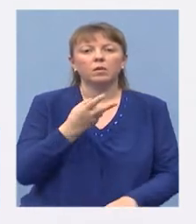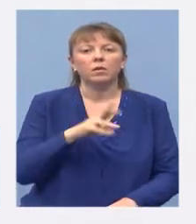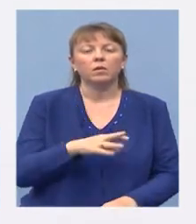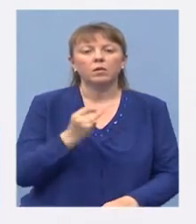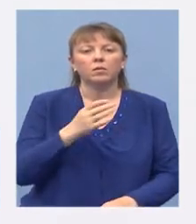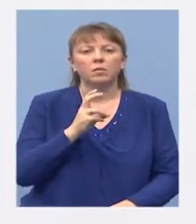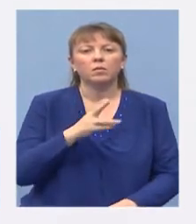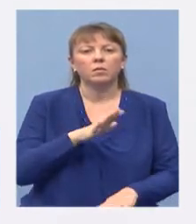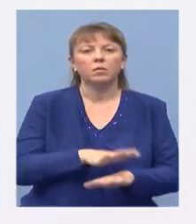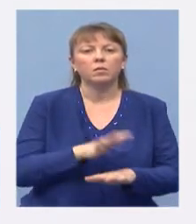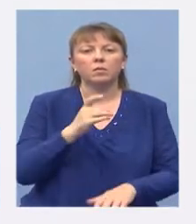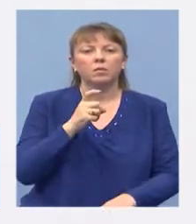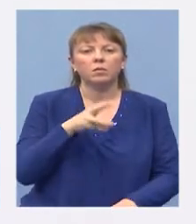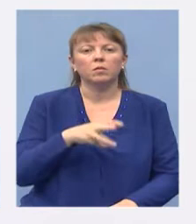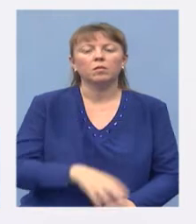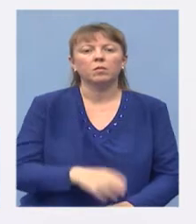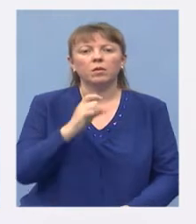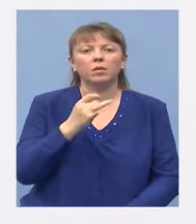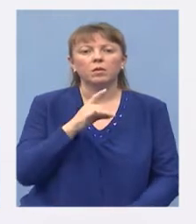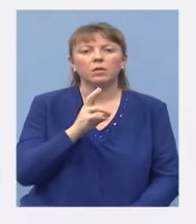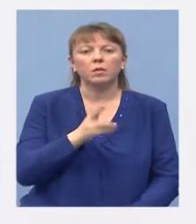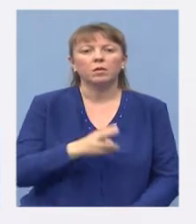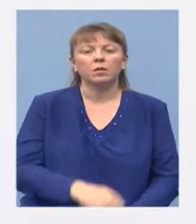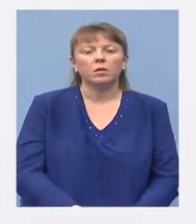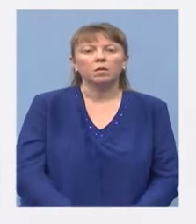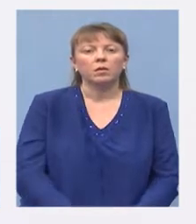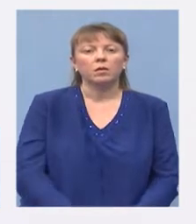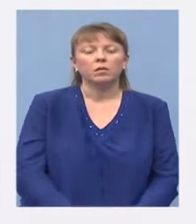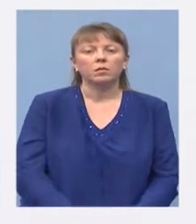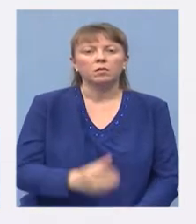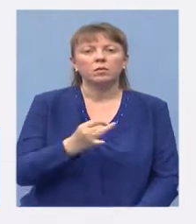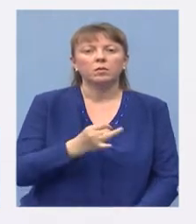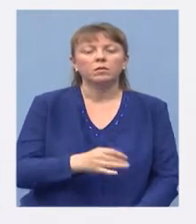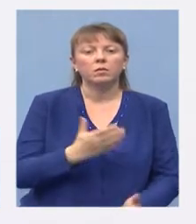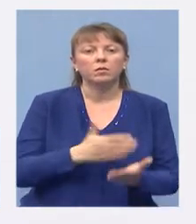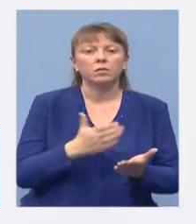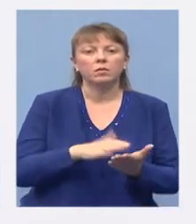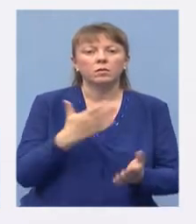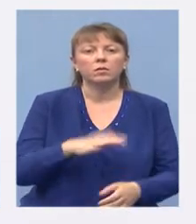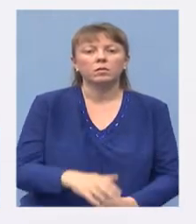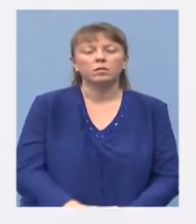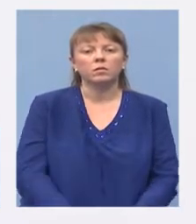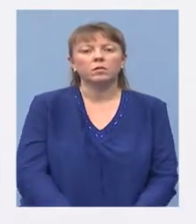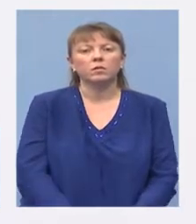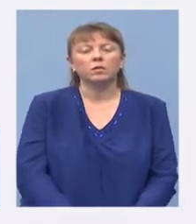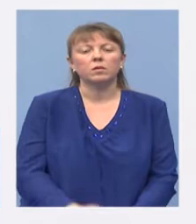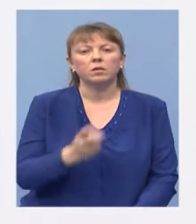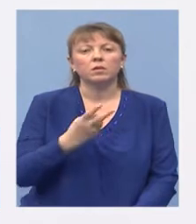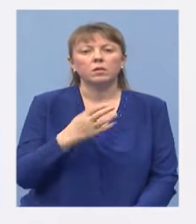Каспи, Хоумбанк, Халкбанка, а также через приложение Freedom Finance. То есть